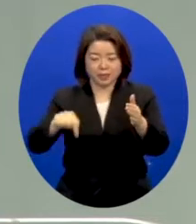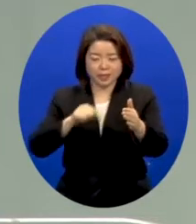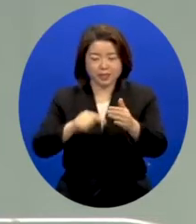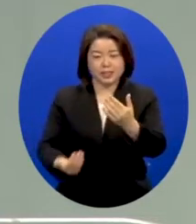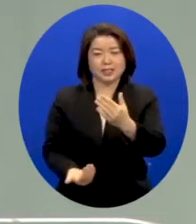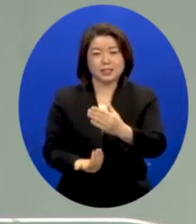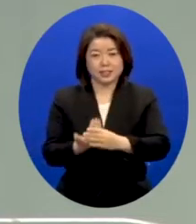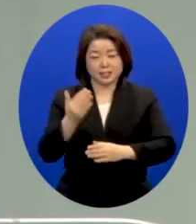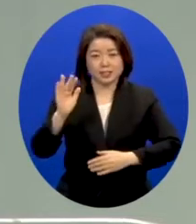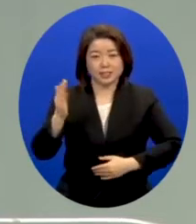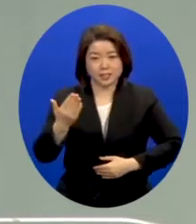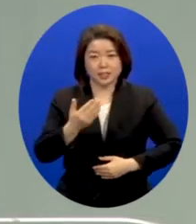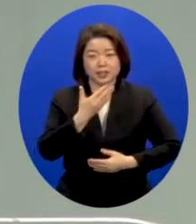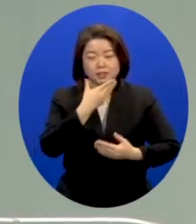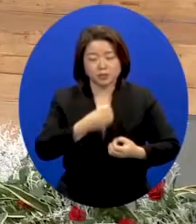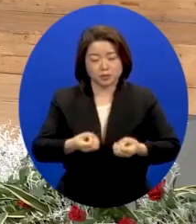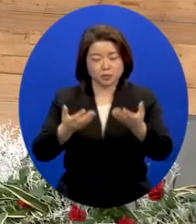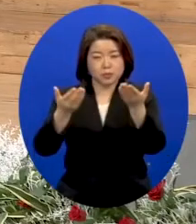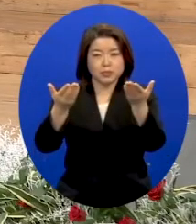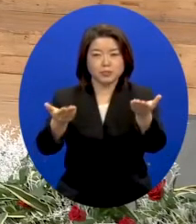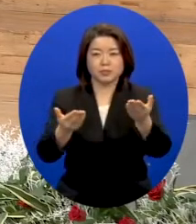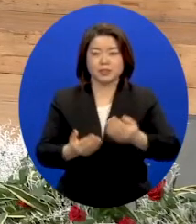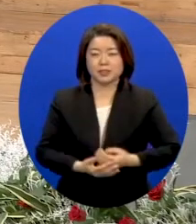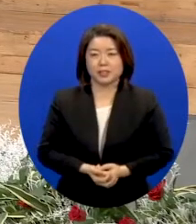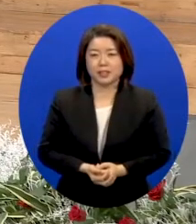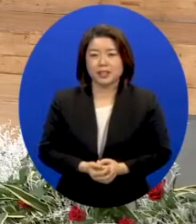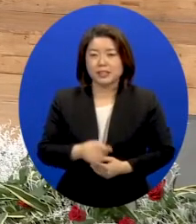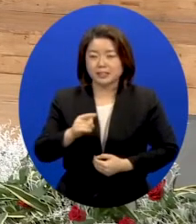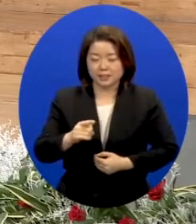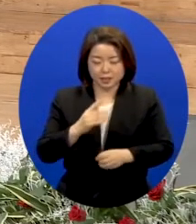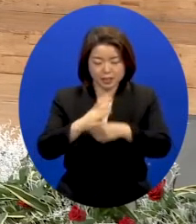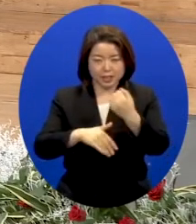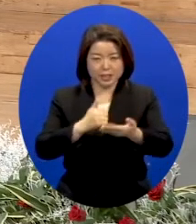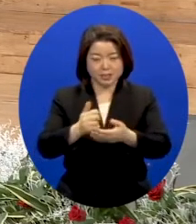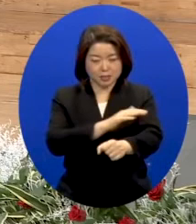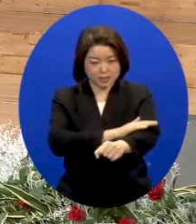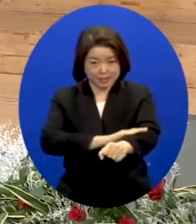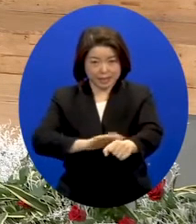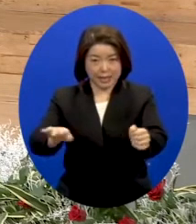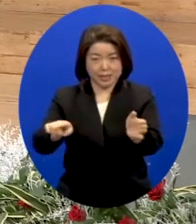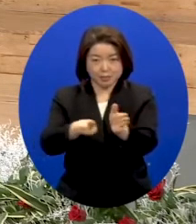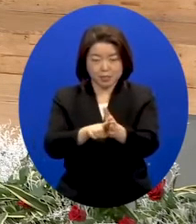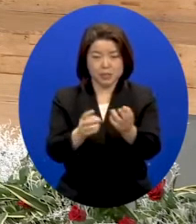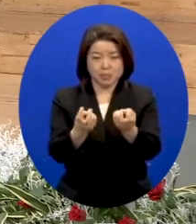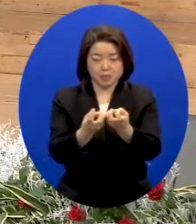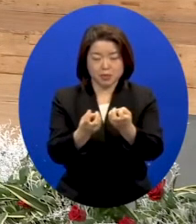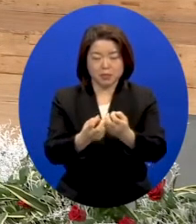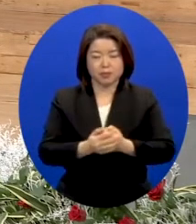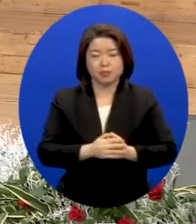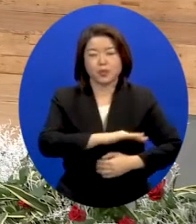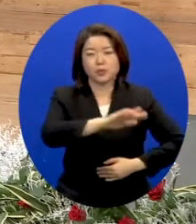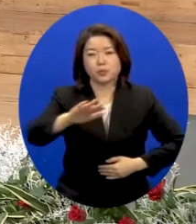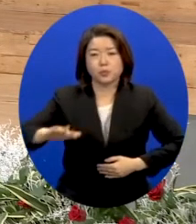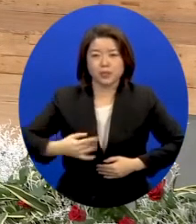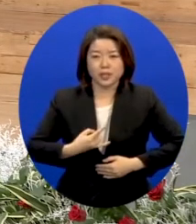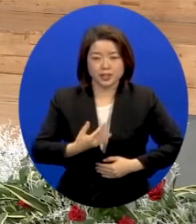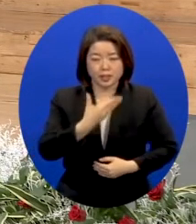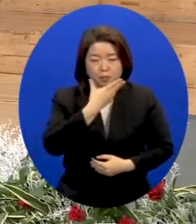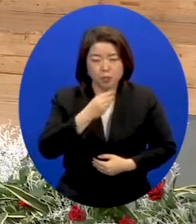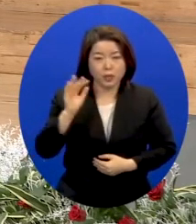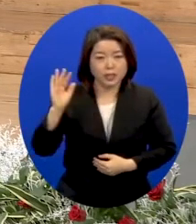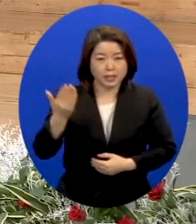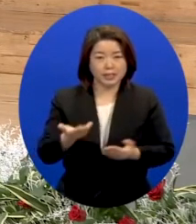축복합니다 그것이 하나님을 정말 잘 믿는 것이고 그리고 우리에게 정말 복이 되는 알